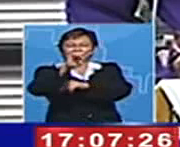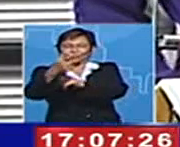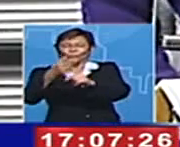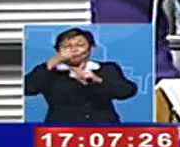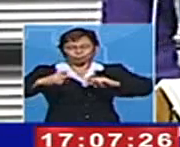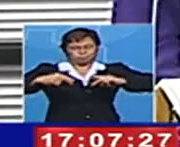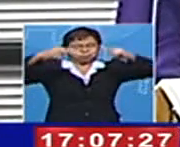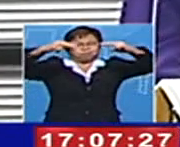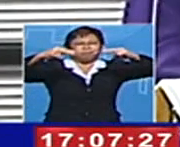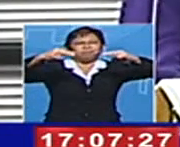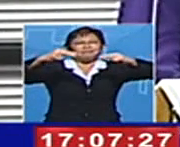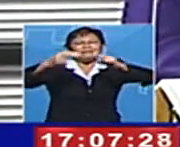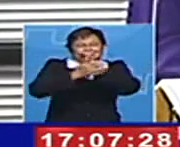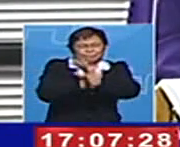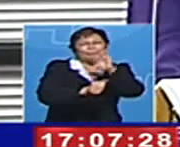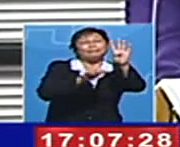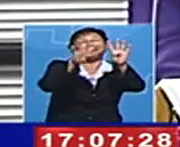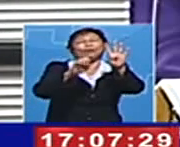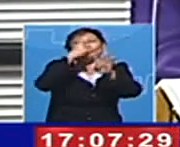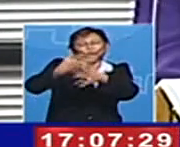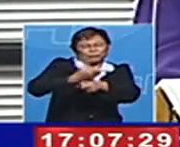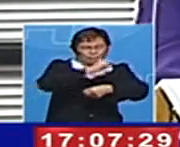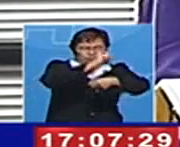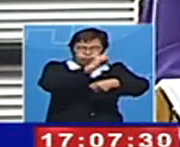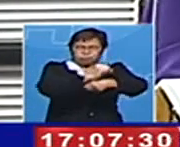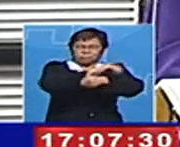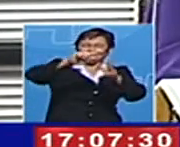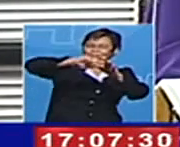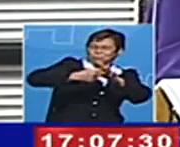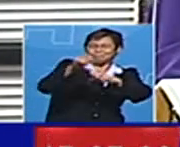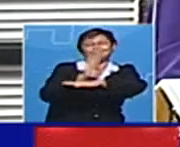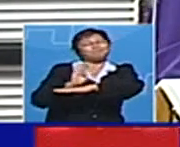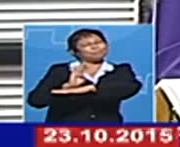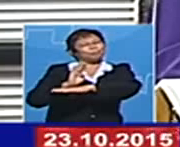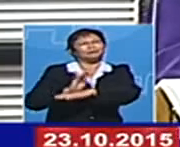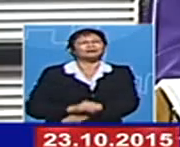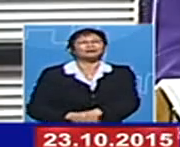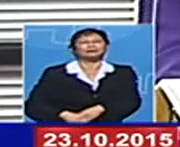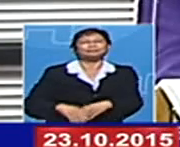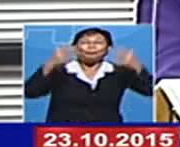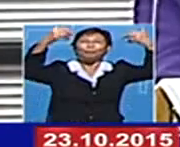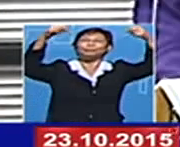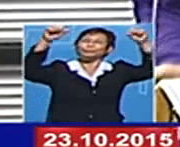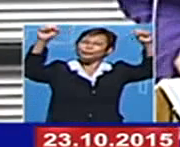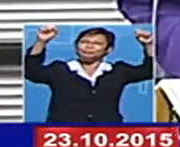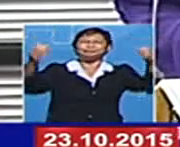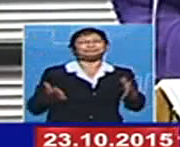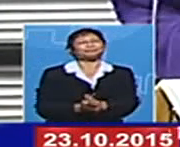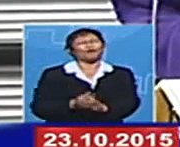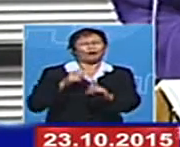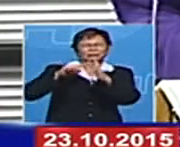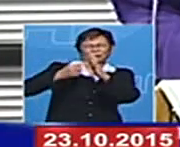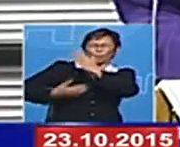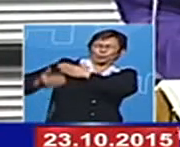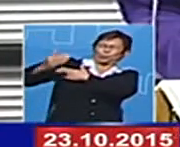kemahiran B40 untuk mereka mendapat pekerjaan atau memulakan perniagaan Tuan di-pertua sejak dulu